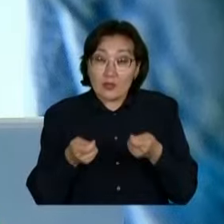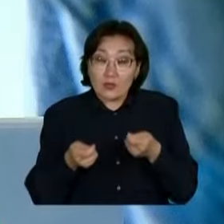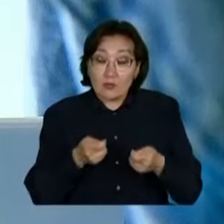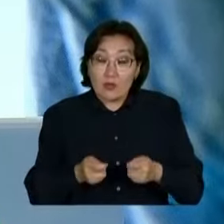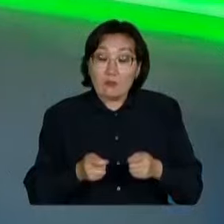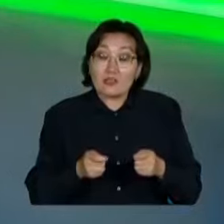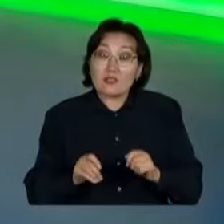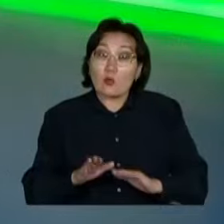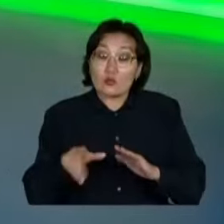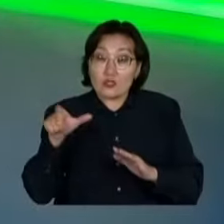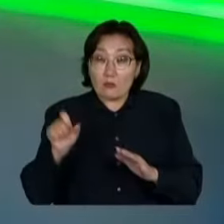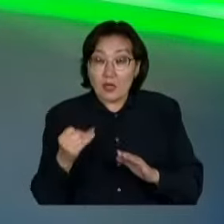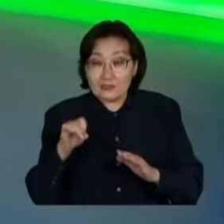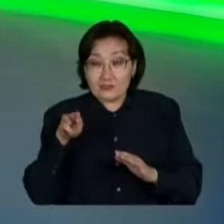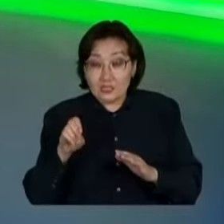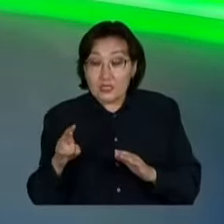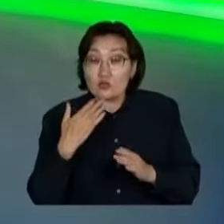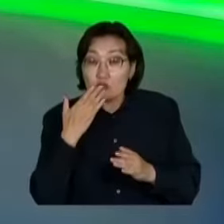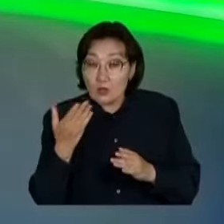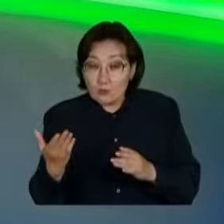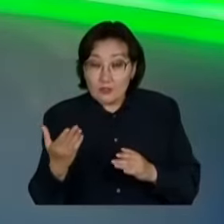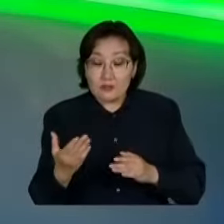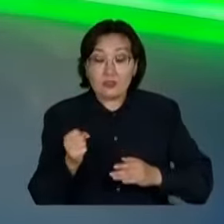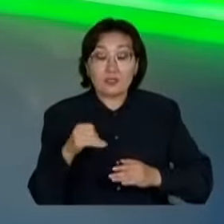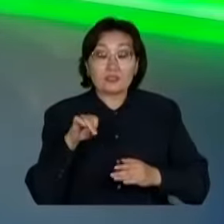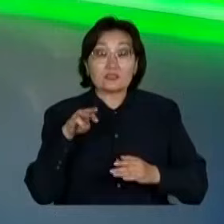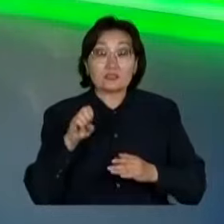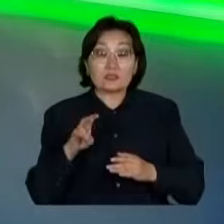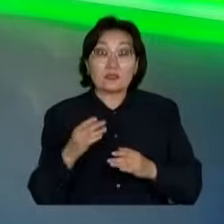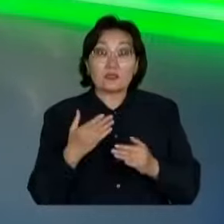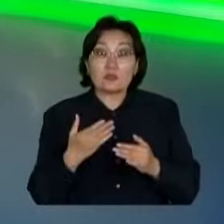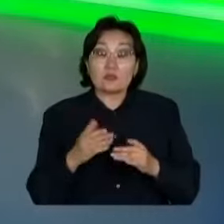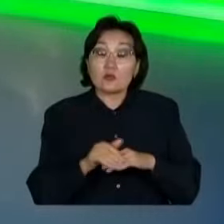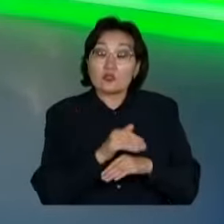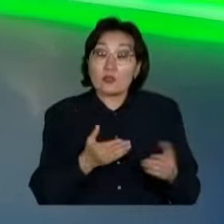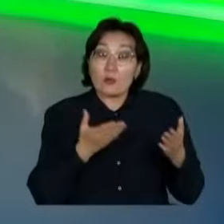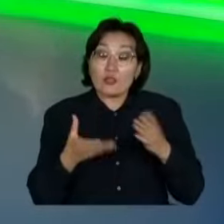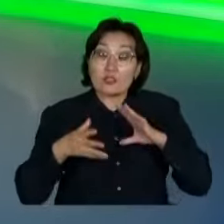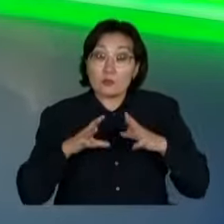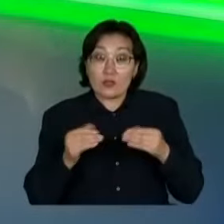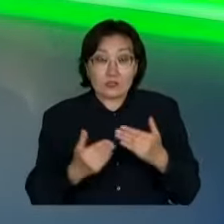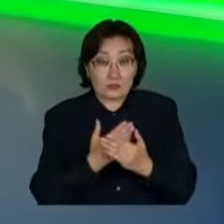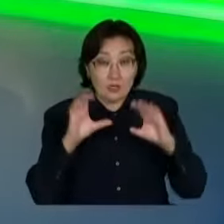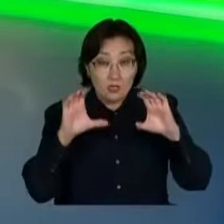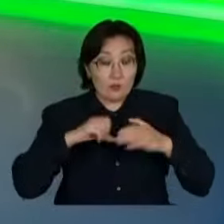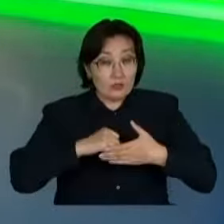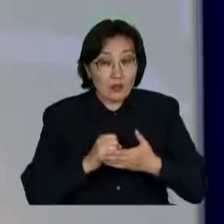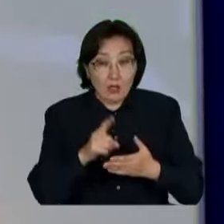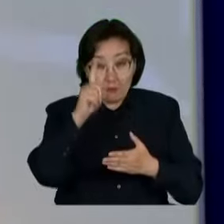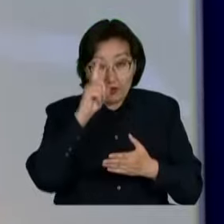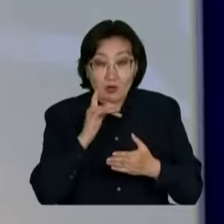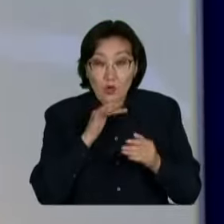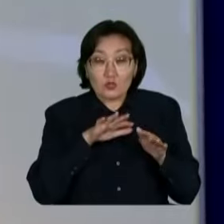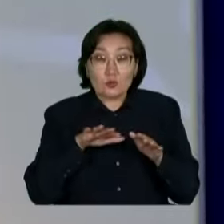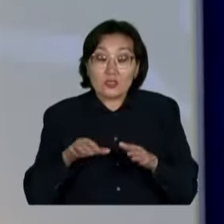орынбасары Айтан Елеусізовтен сұрасақ. Айтан Жанаманұлы, қош келдіңіз. Рахмет. Жалпы жаңа заңның қабылданғанына бір айдай уақыт